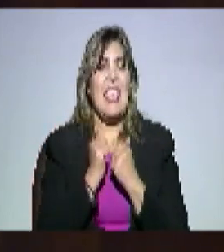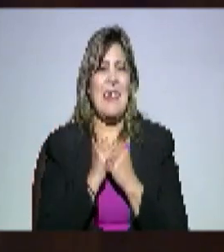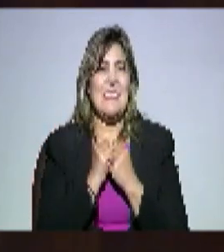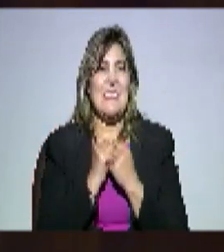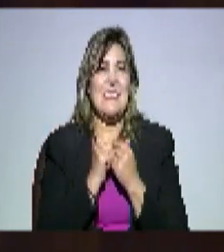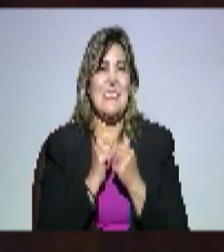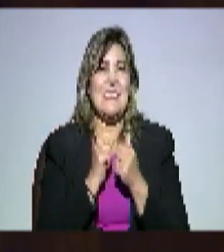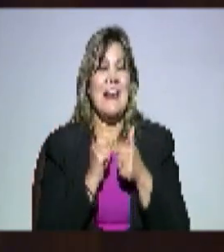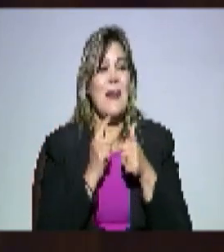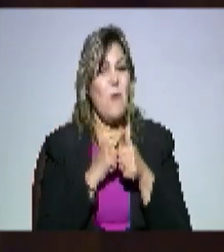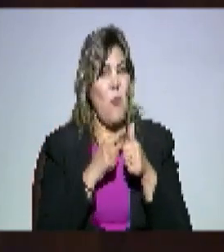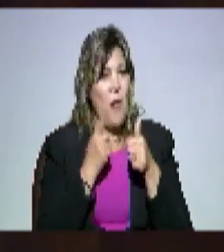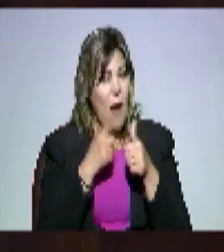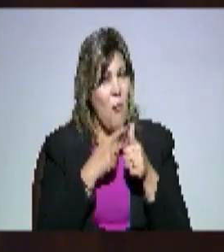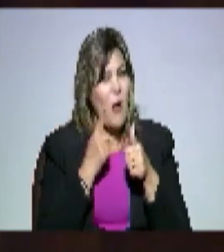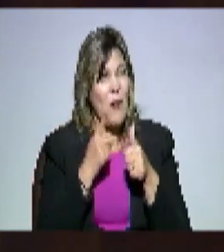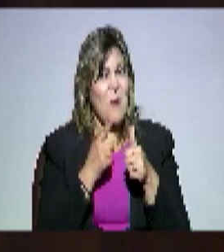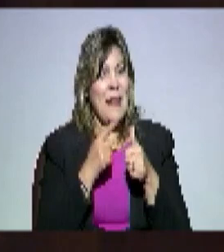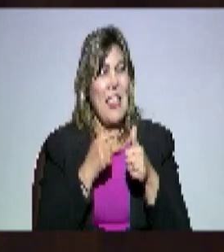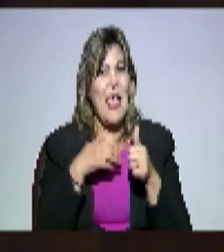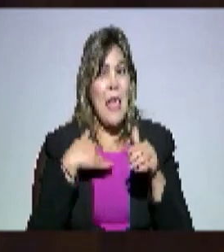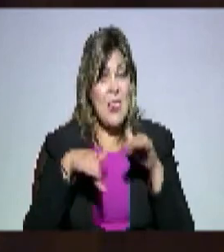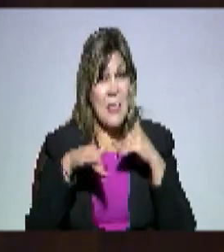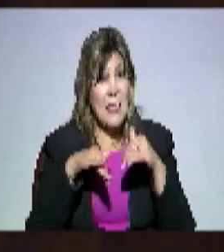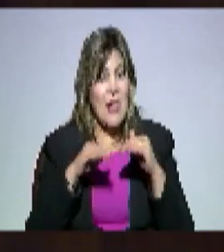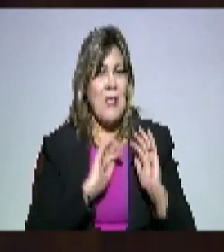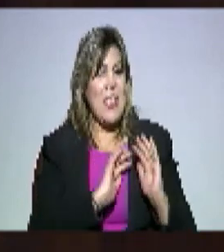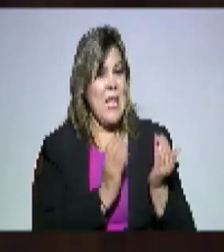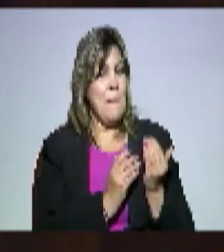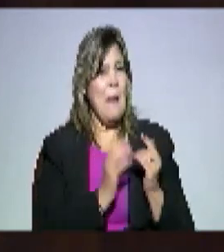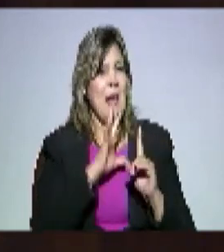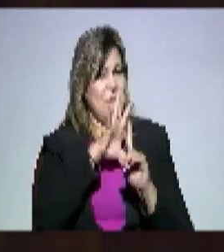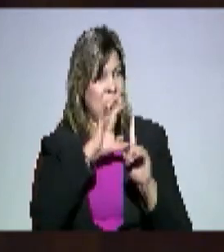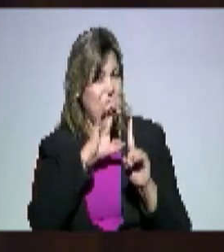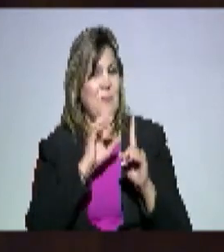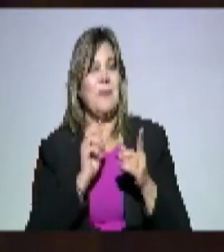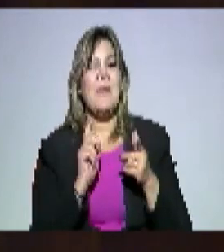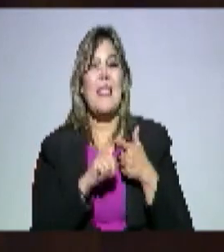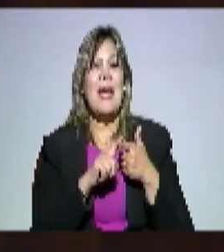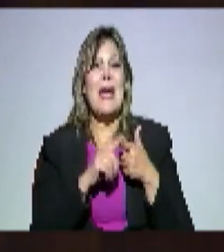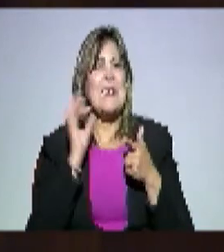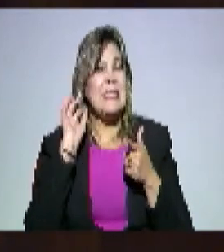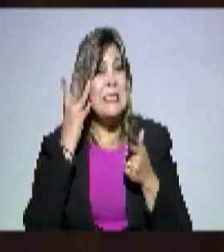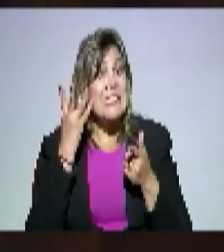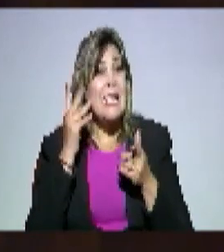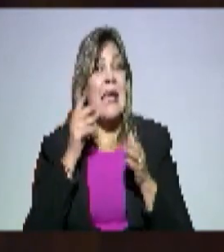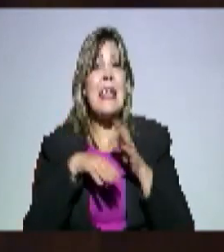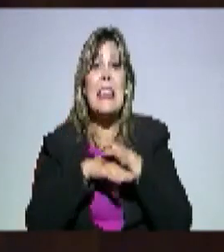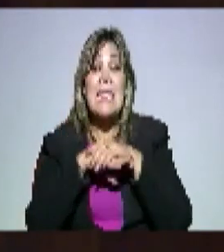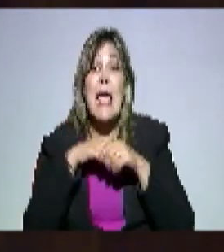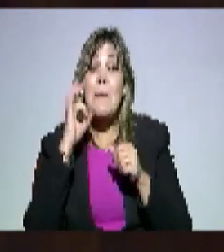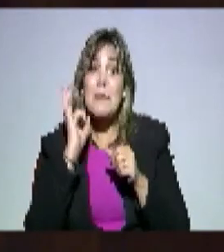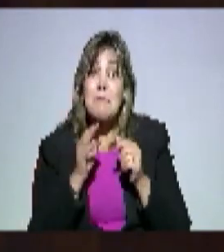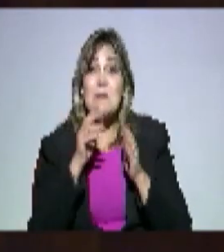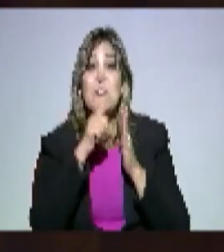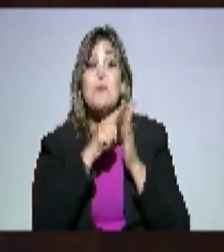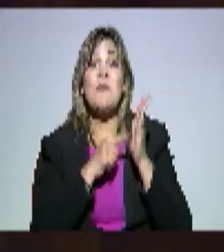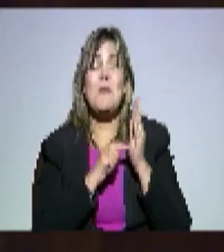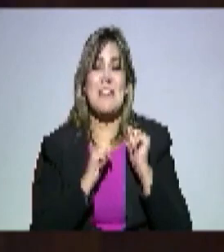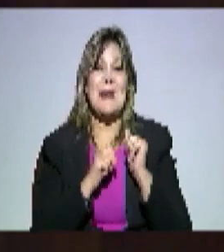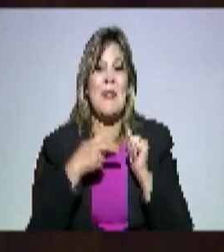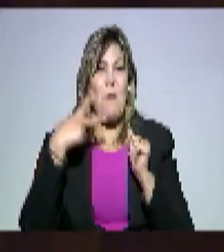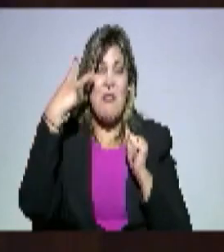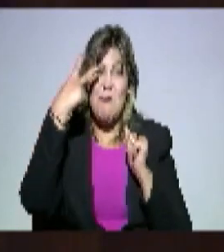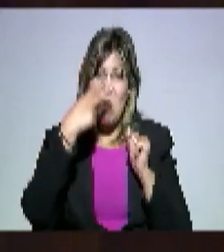الجزء الاول من حلقتنا قلنا بتمشينا في طريق الايمان وتعلمنا ازاي نفذ الوصيه استاذن حضراتكم